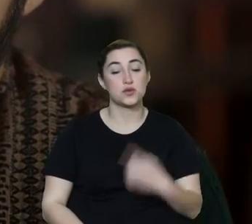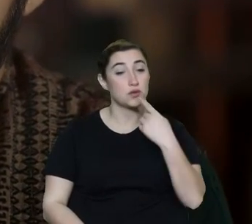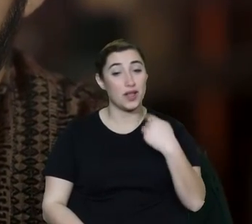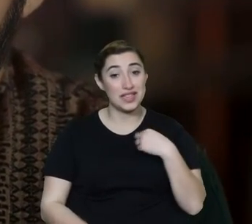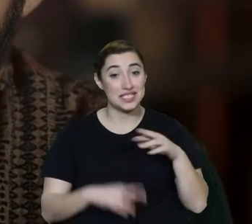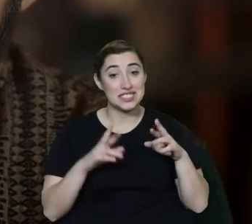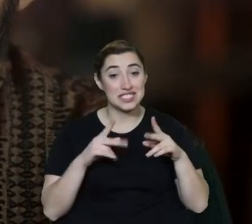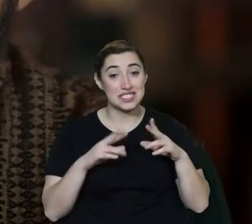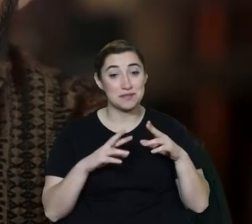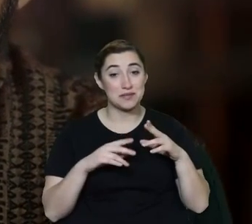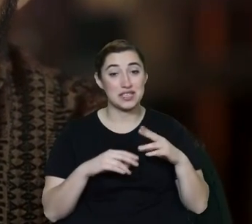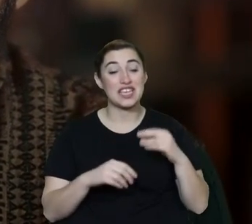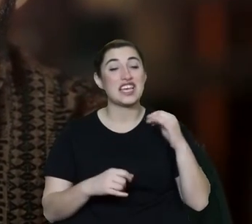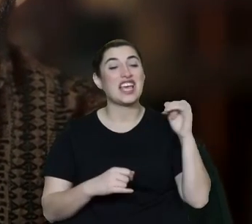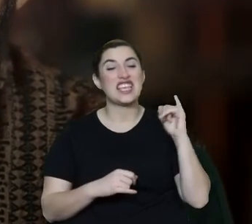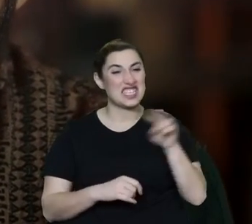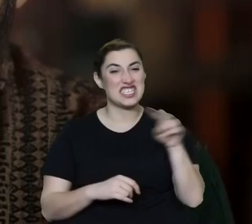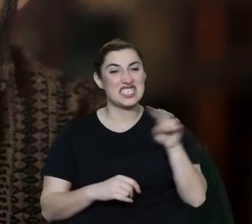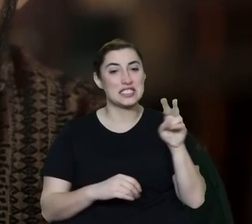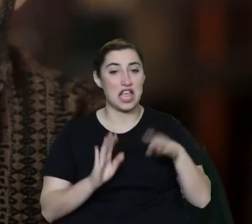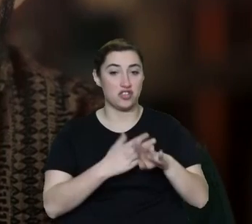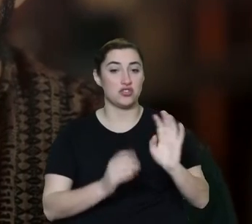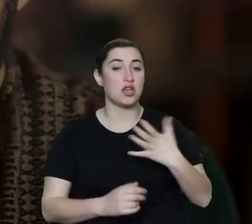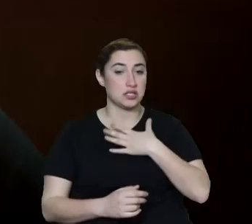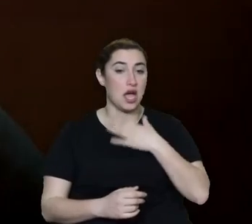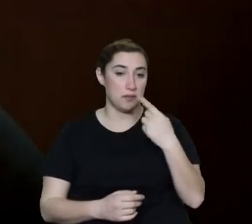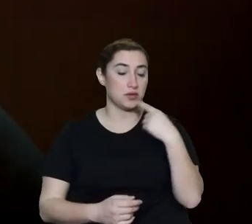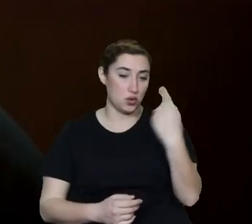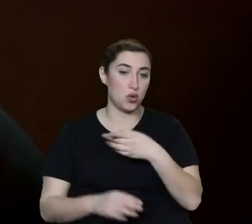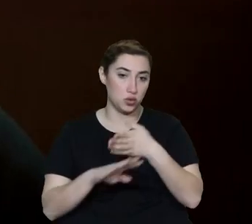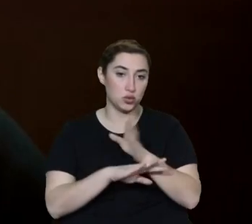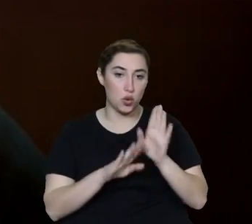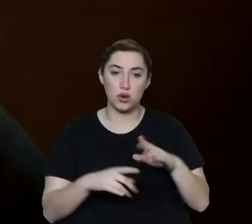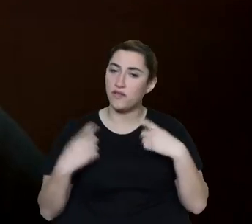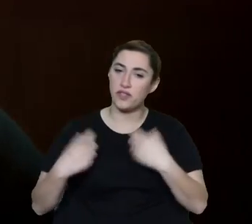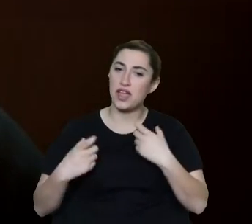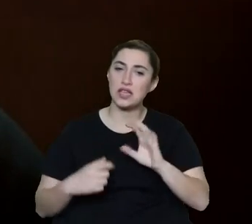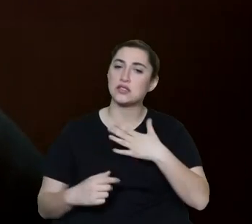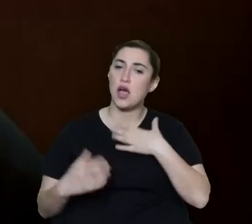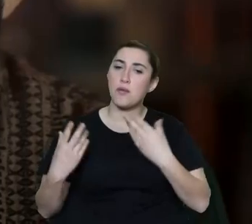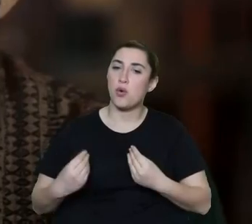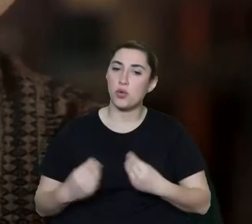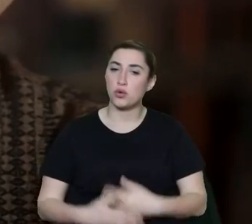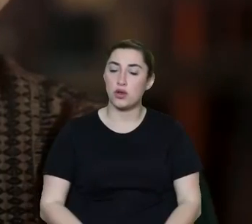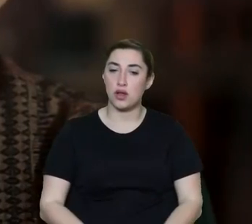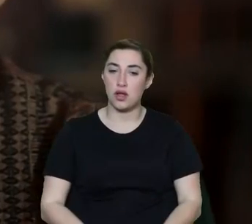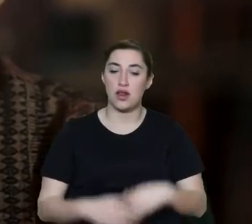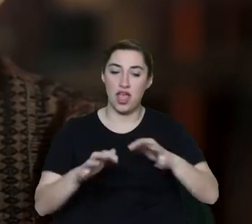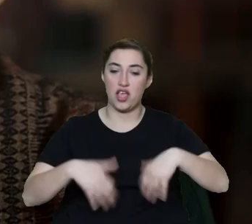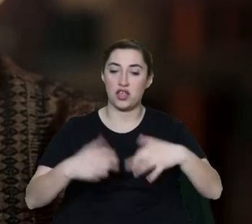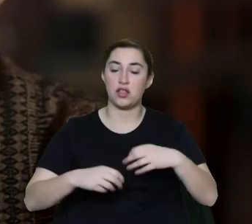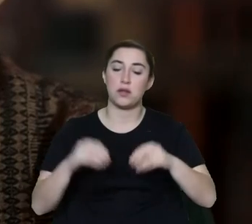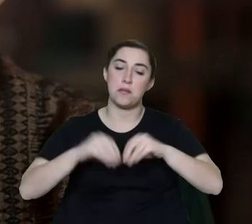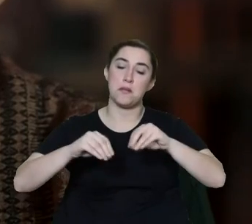Buyurduğunuz gibi şer'en ikisi de mal sahibidir. Nereden sahibi olurlar?